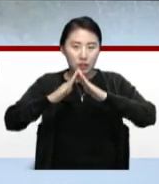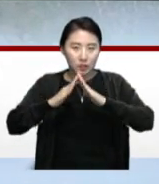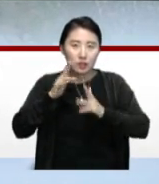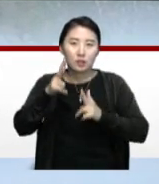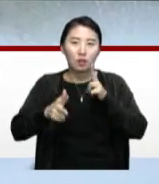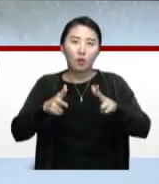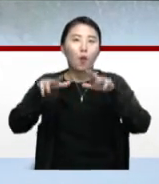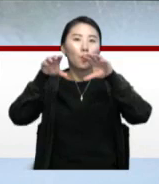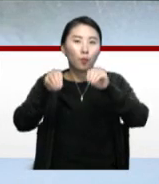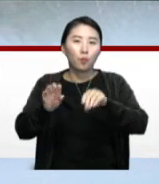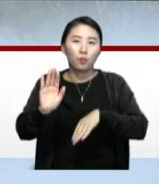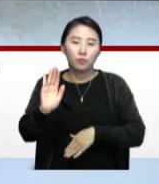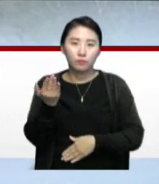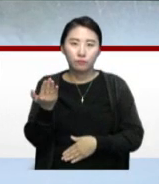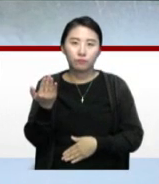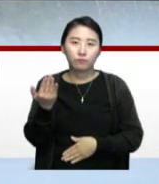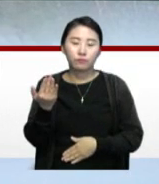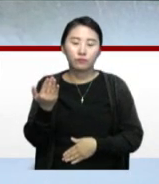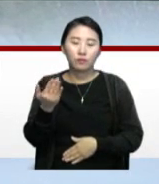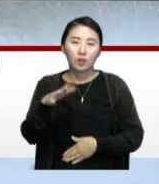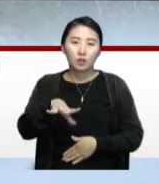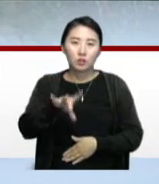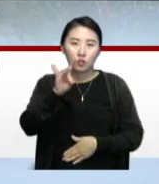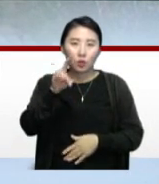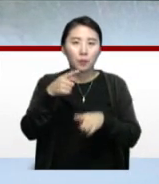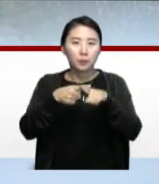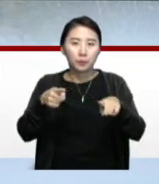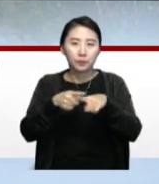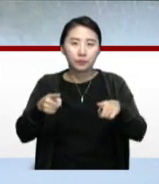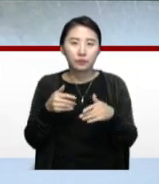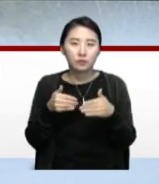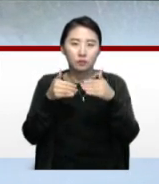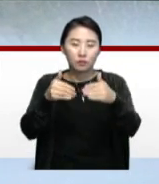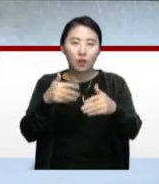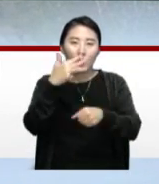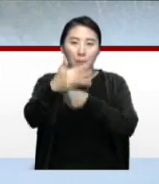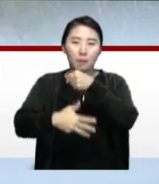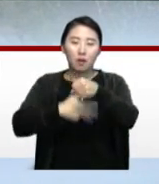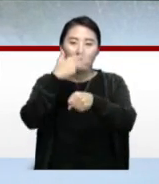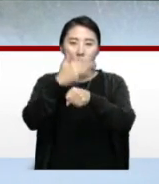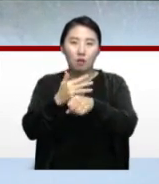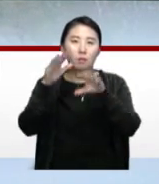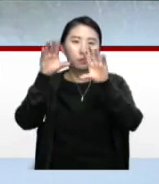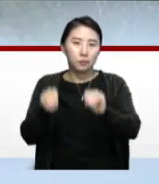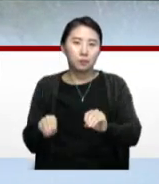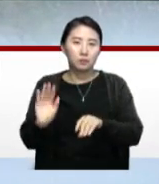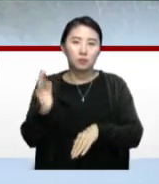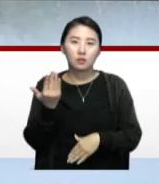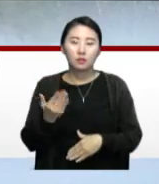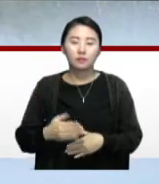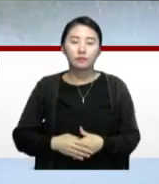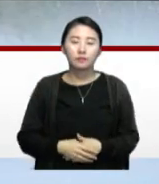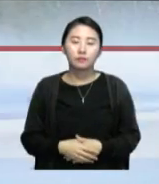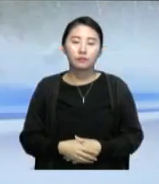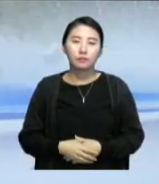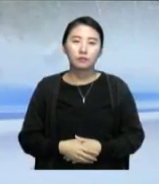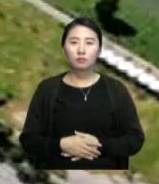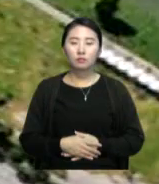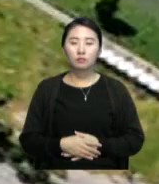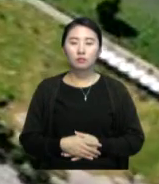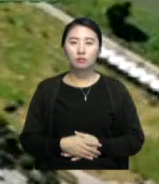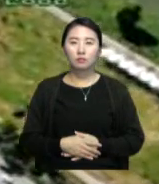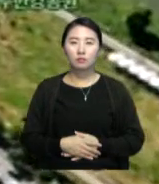사업이 전면 중단됐습니다. 최초 타당성 조사가 진행된 지 8년 만에 막을 내린 겁니다. 천세현